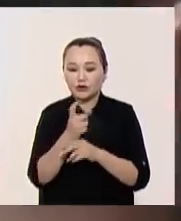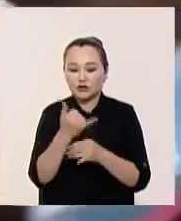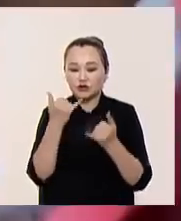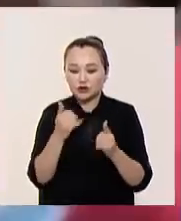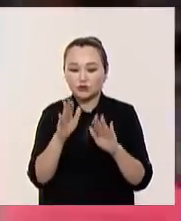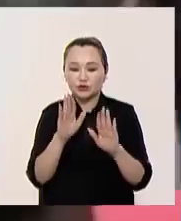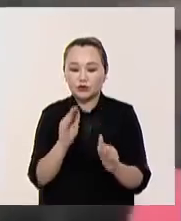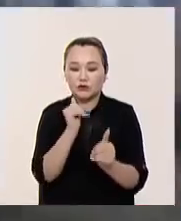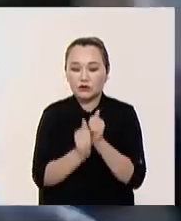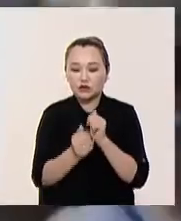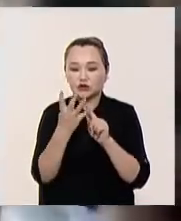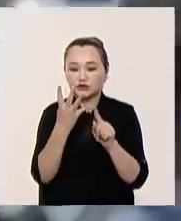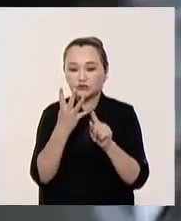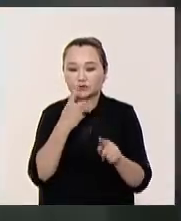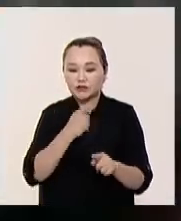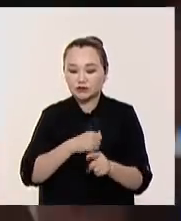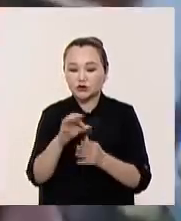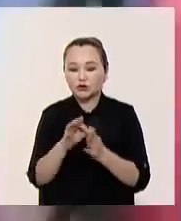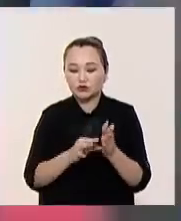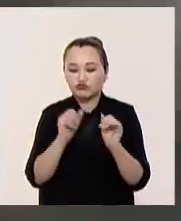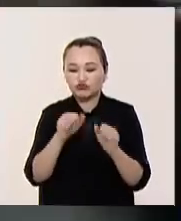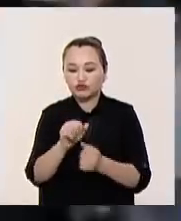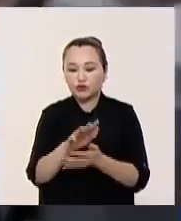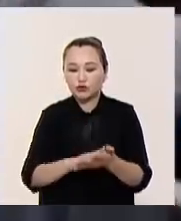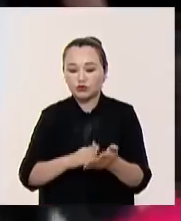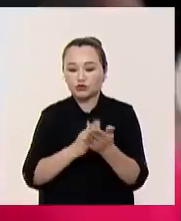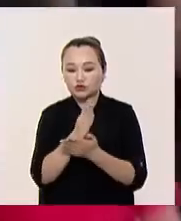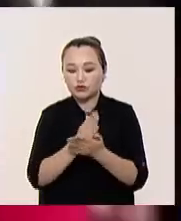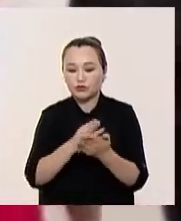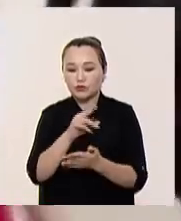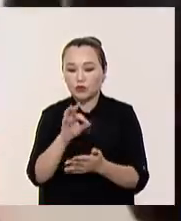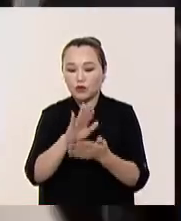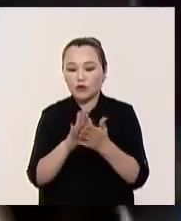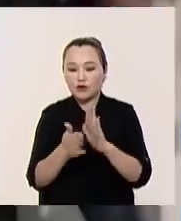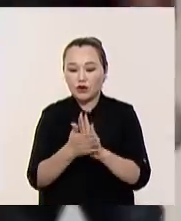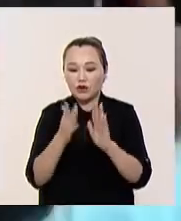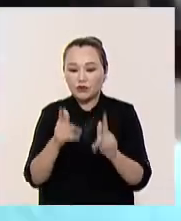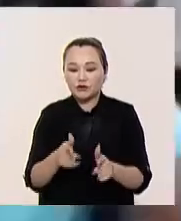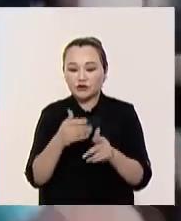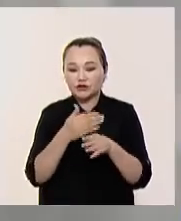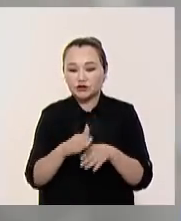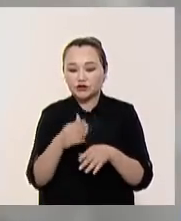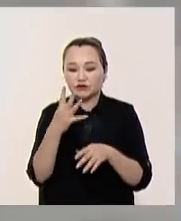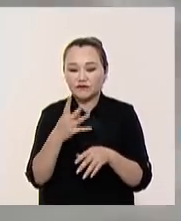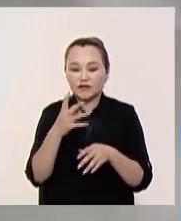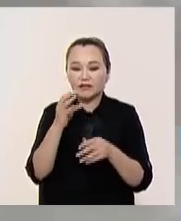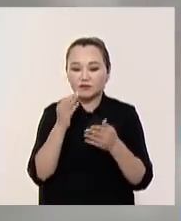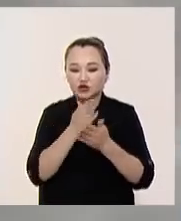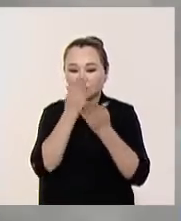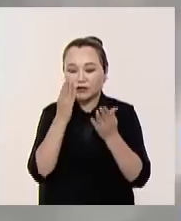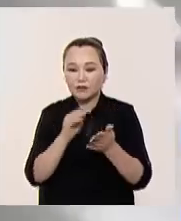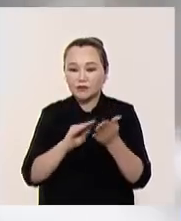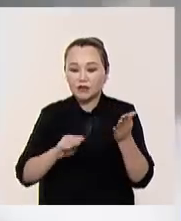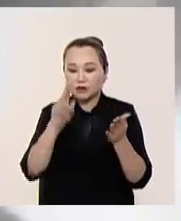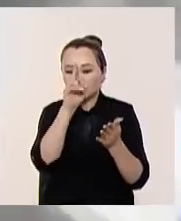только каждый четвертый солдат-срочник сможет продолжить службу по контракту. В стране, где четверть населения не умеют читать и писать, и